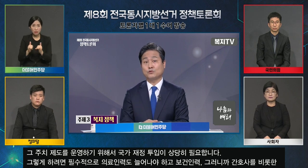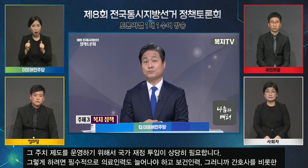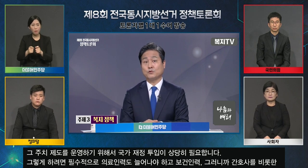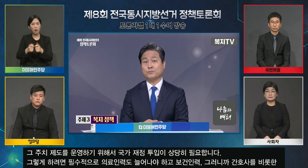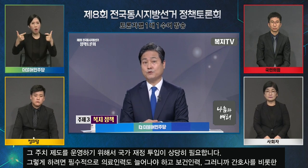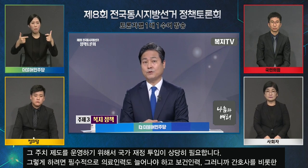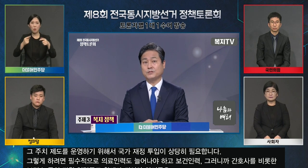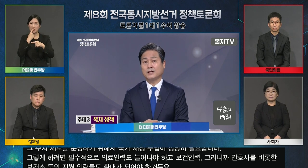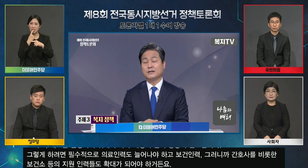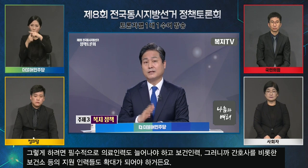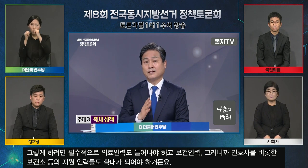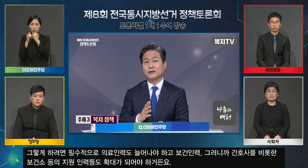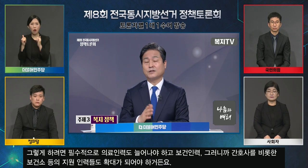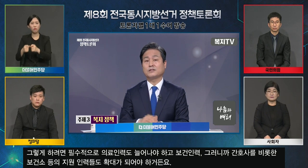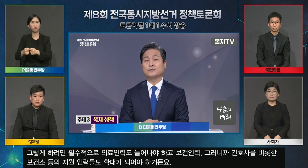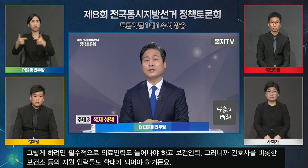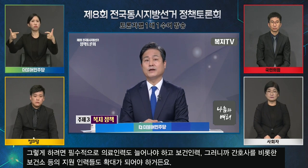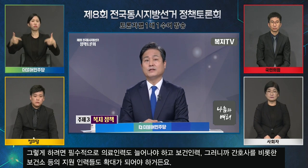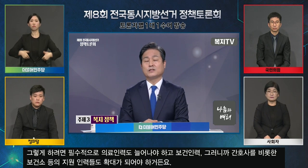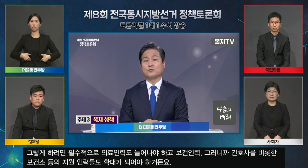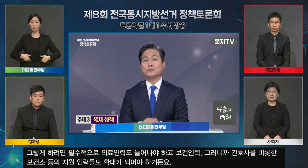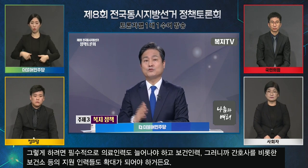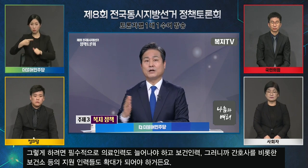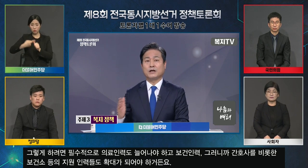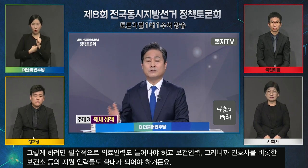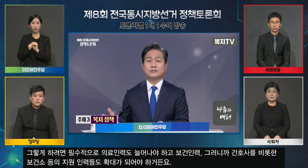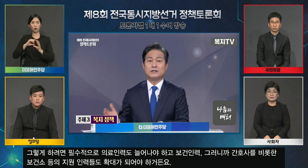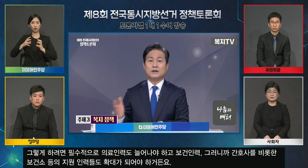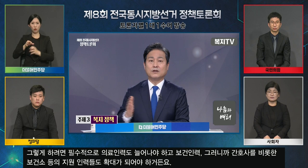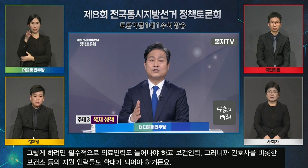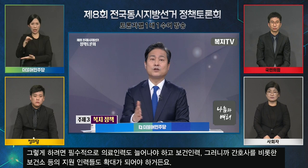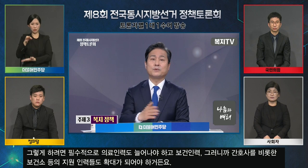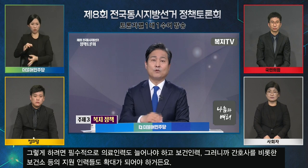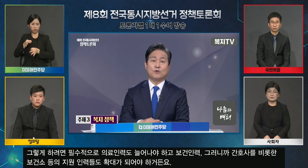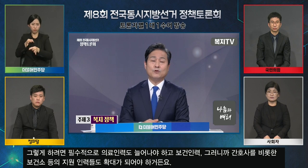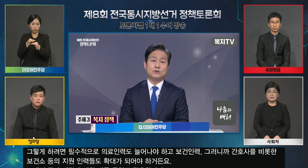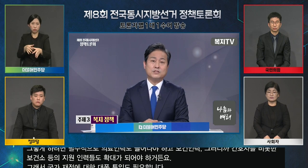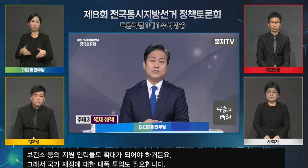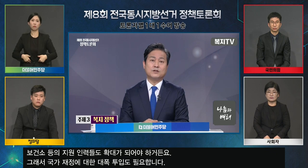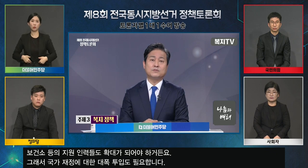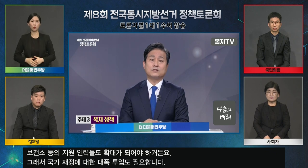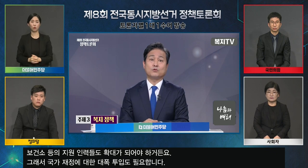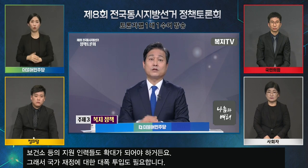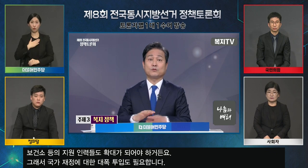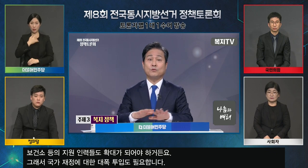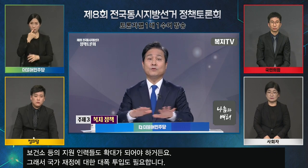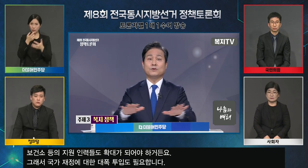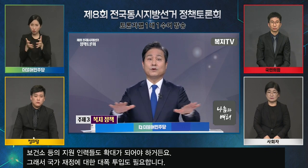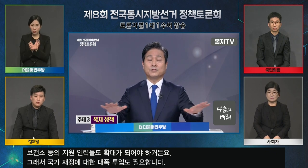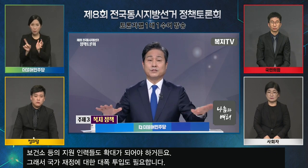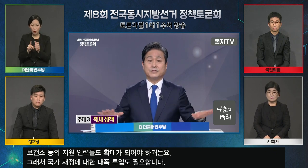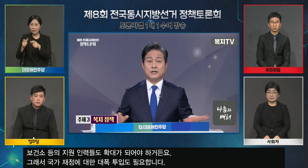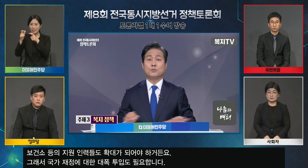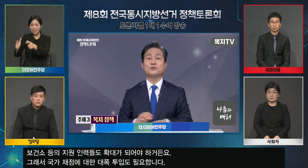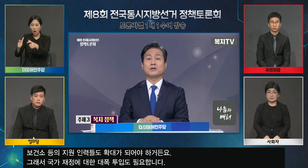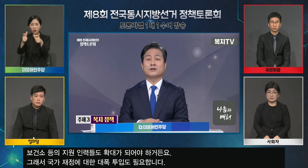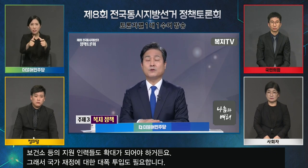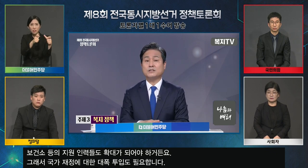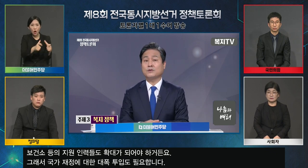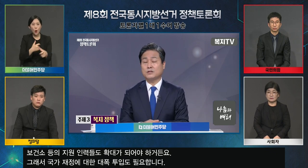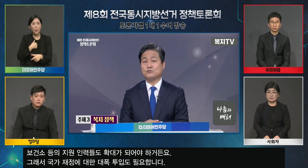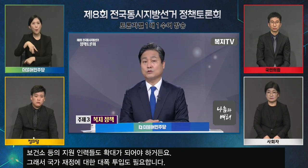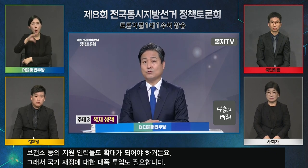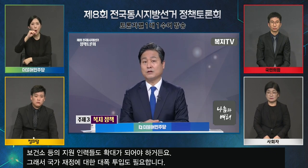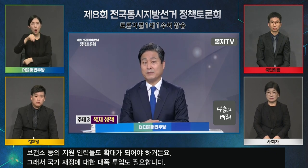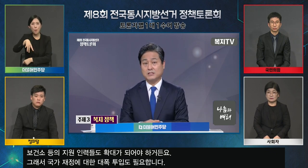대한 대폭 투입도 필요합니다. 그렇기 때문에 더불어민주당은 지역별로 실험들을 통해서도 이런 커뮤니티